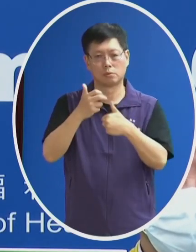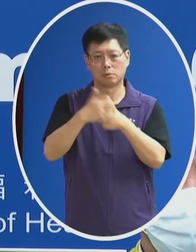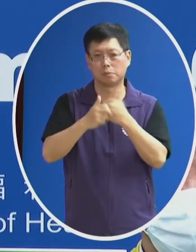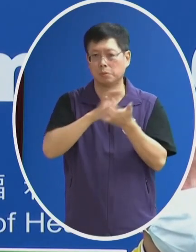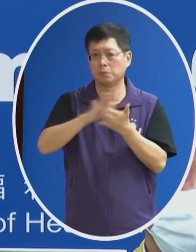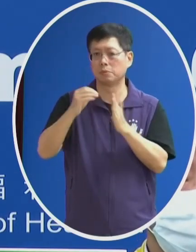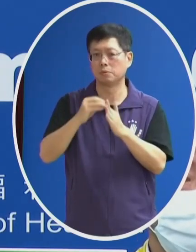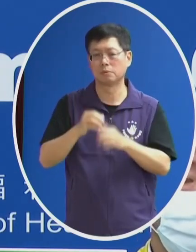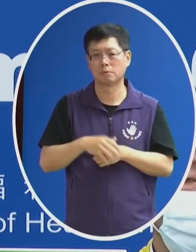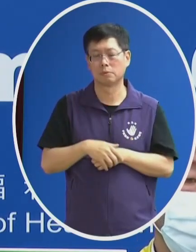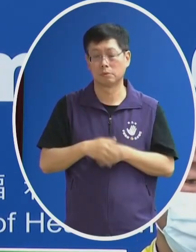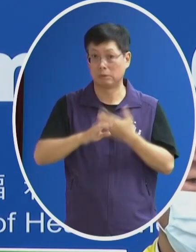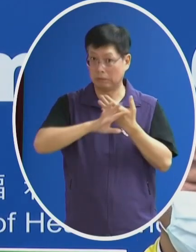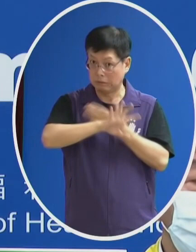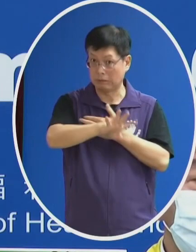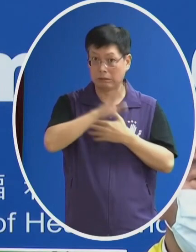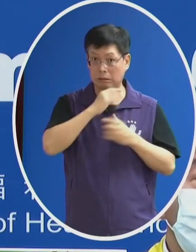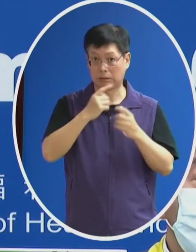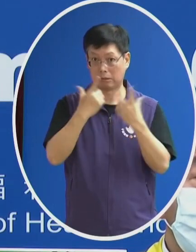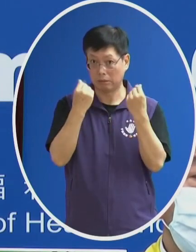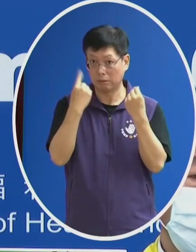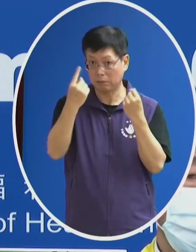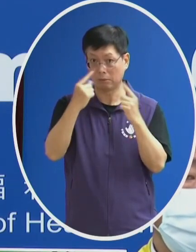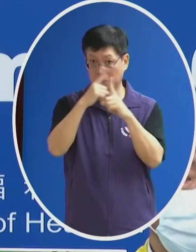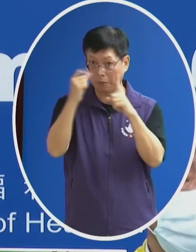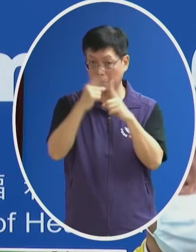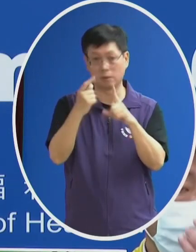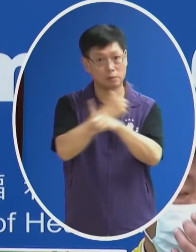就是其他的接触者是不是都有